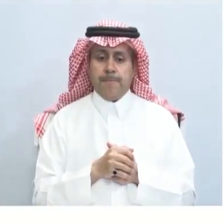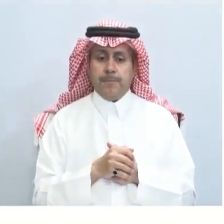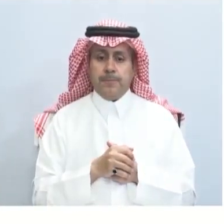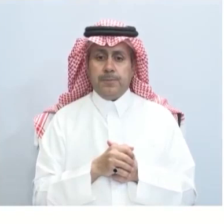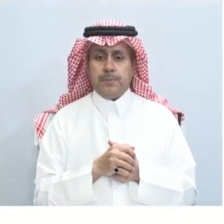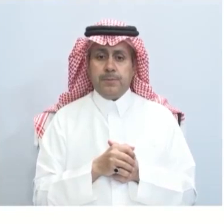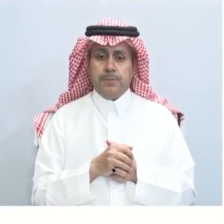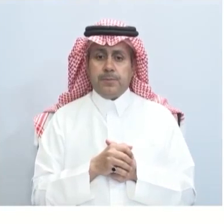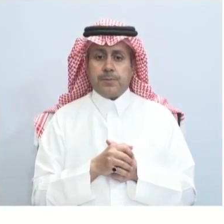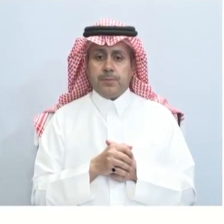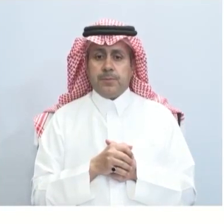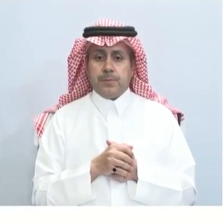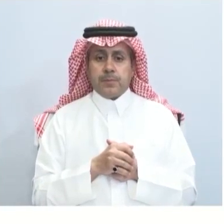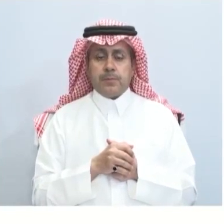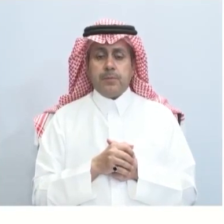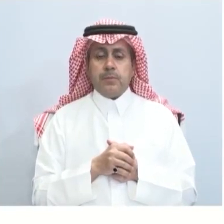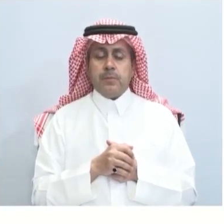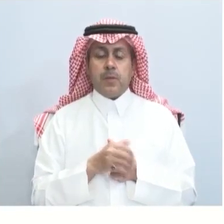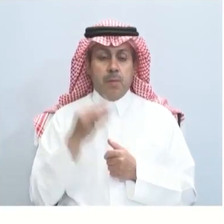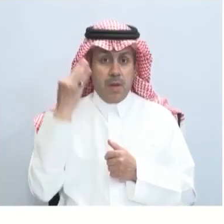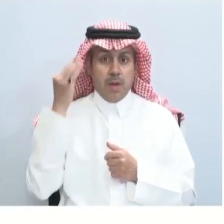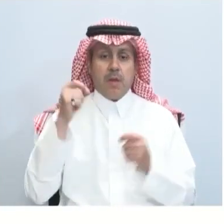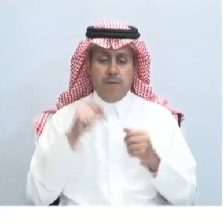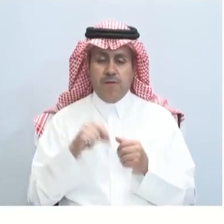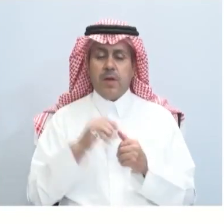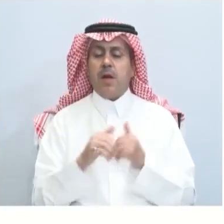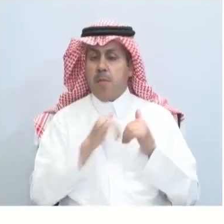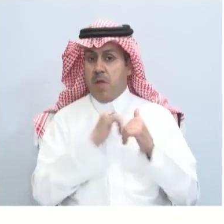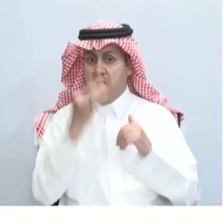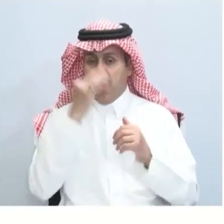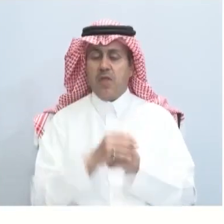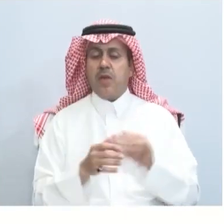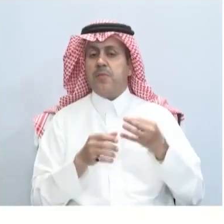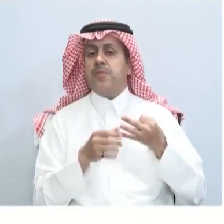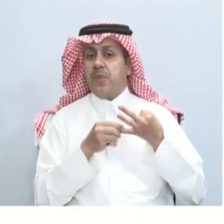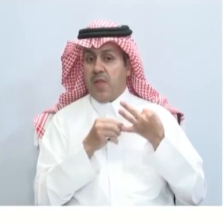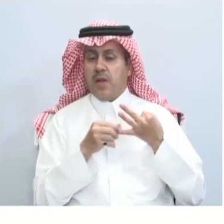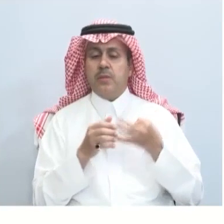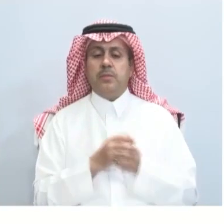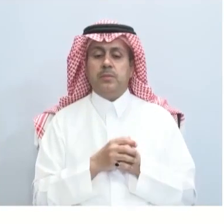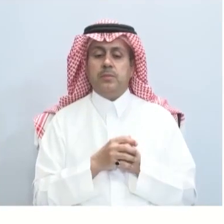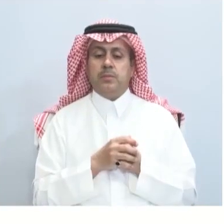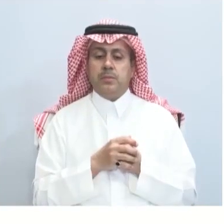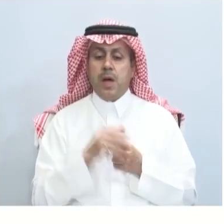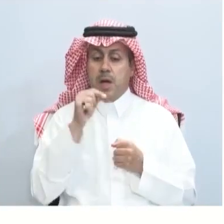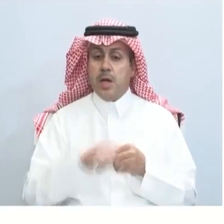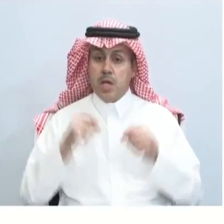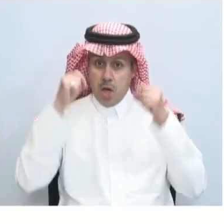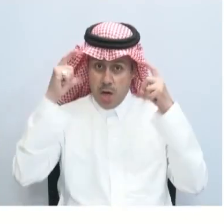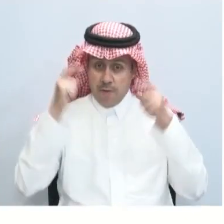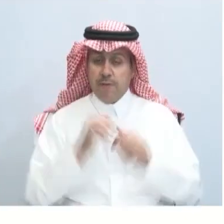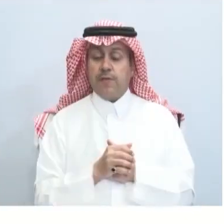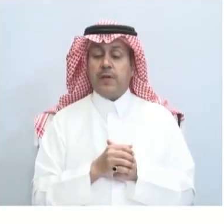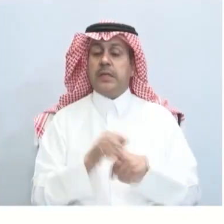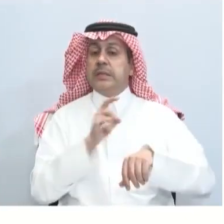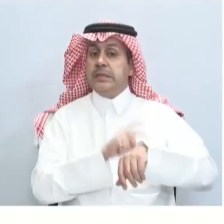ثالثا في طريقه معرفه النسخ ما رايكم احسنتم كذلك الثالث ان يعرف تاريخ